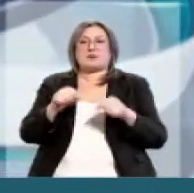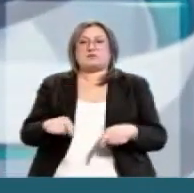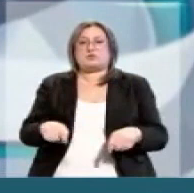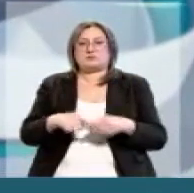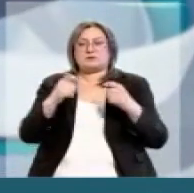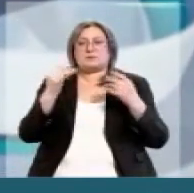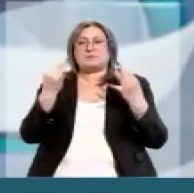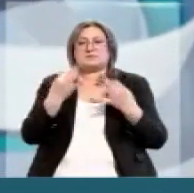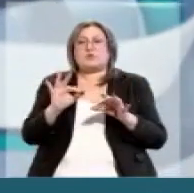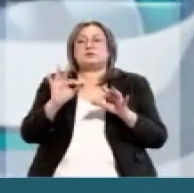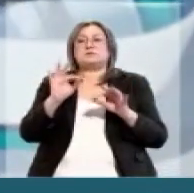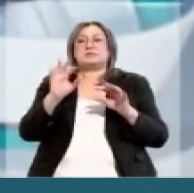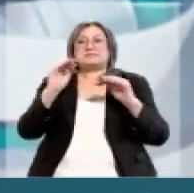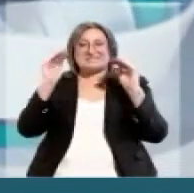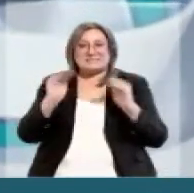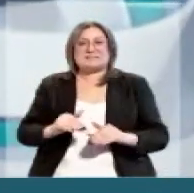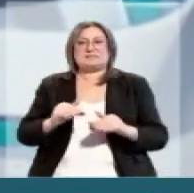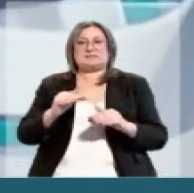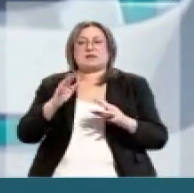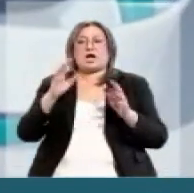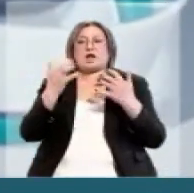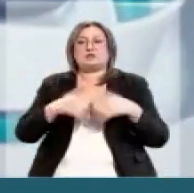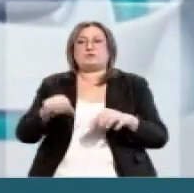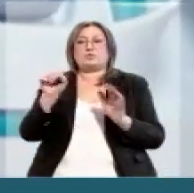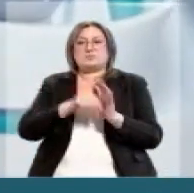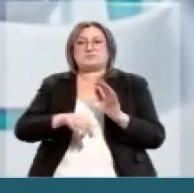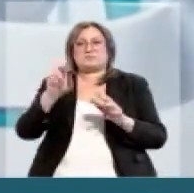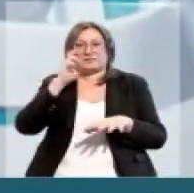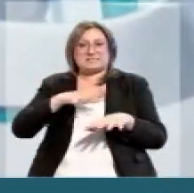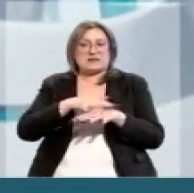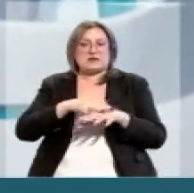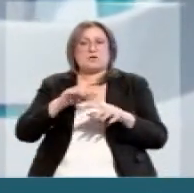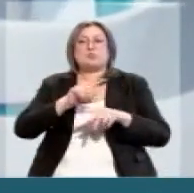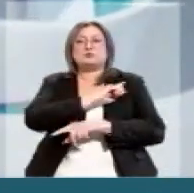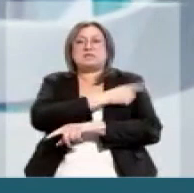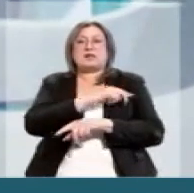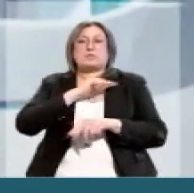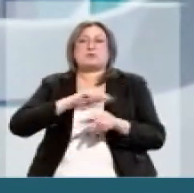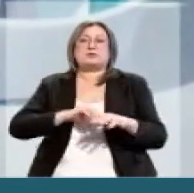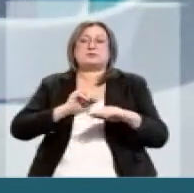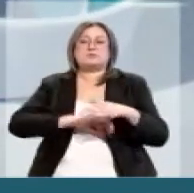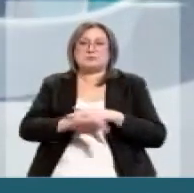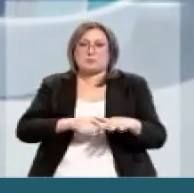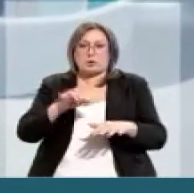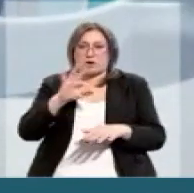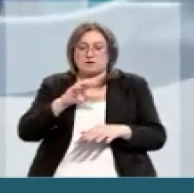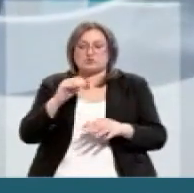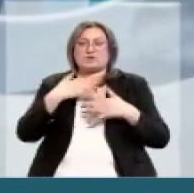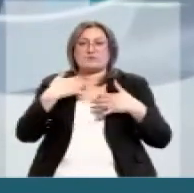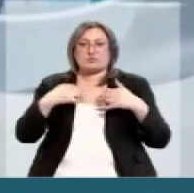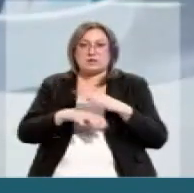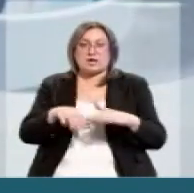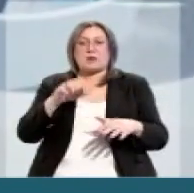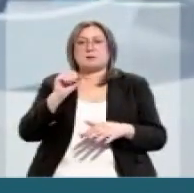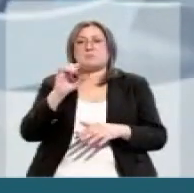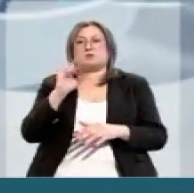правонарушений, позволивших существенно снизить количество убийств по стране. Усилена работа по раскрытию краж и скотокрадств. По словам министра Марата